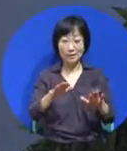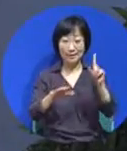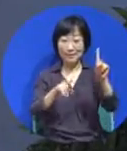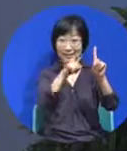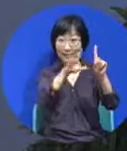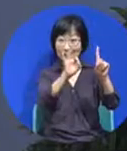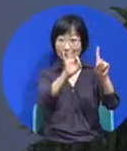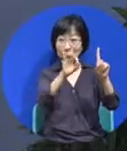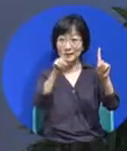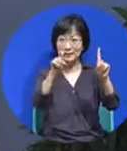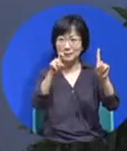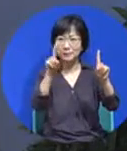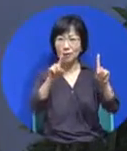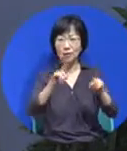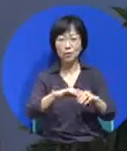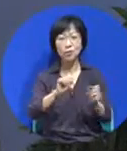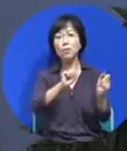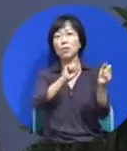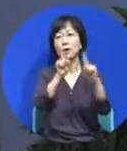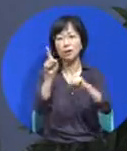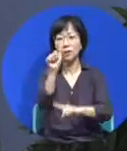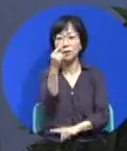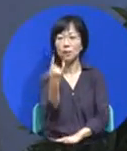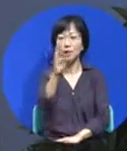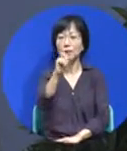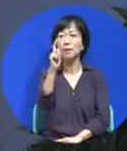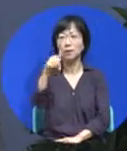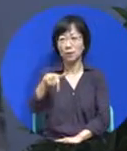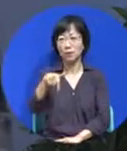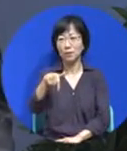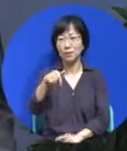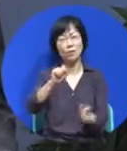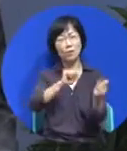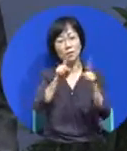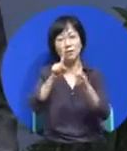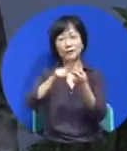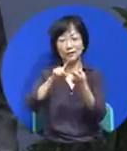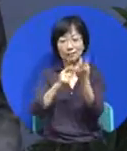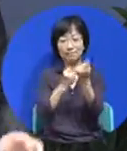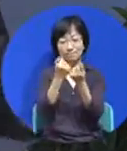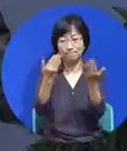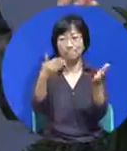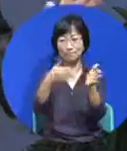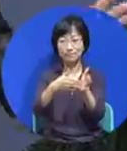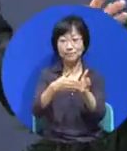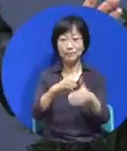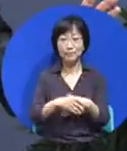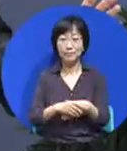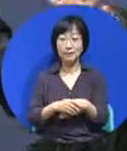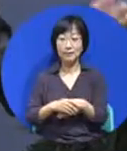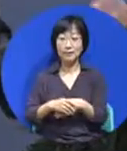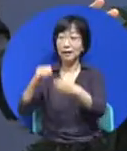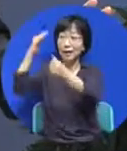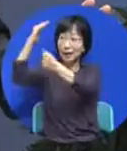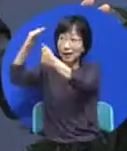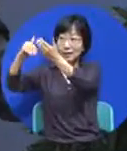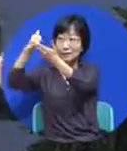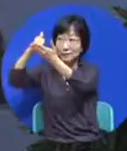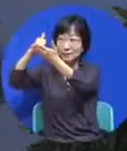And the passage that we read today, that's talking about restoration. 하나님이 우리를 흑암 불